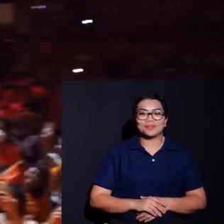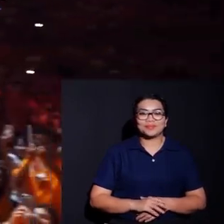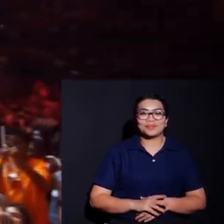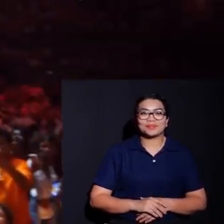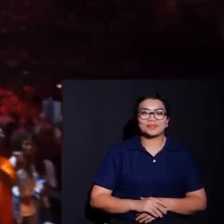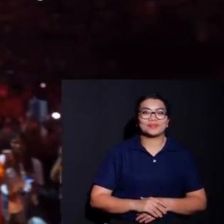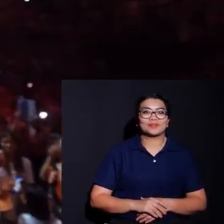ครับ